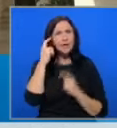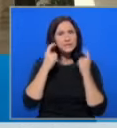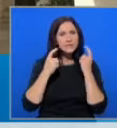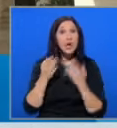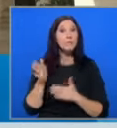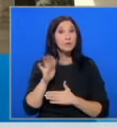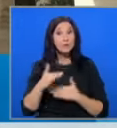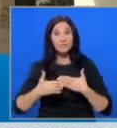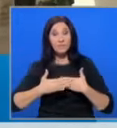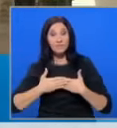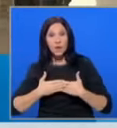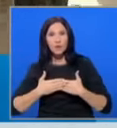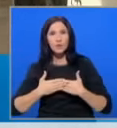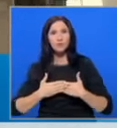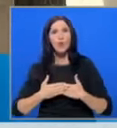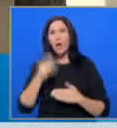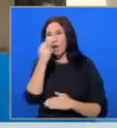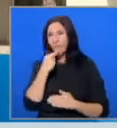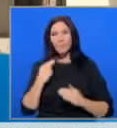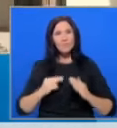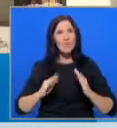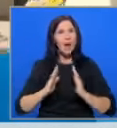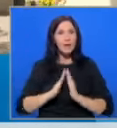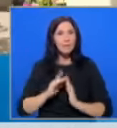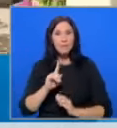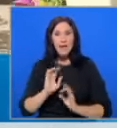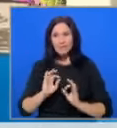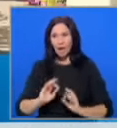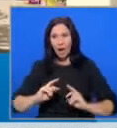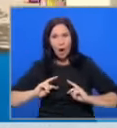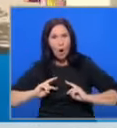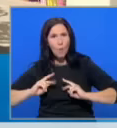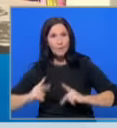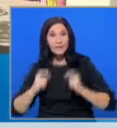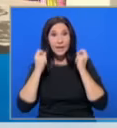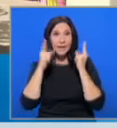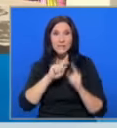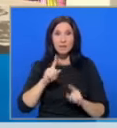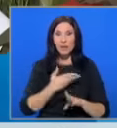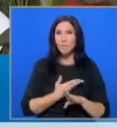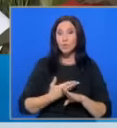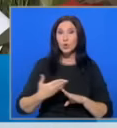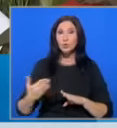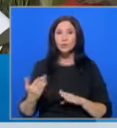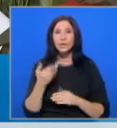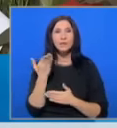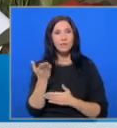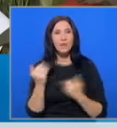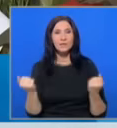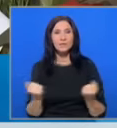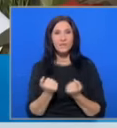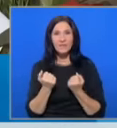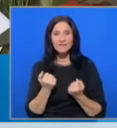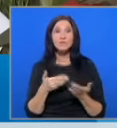дали затварянето на храма всъщност не е така ответната реакция и не е продължение на тези